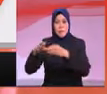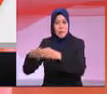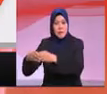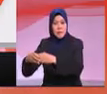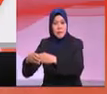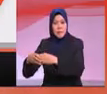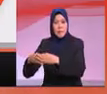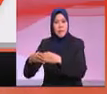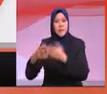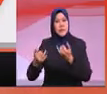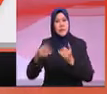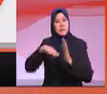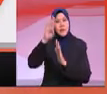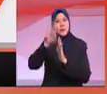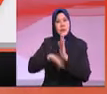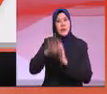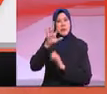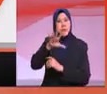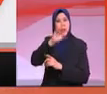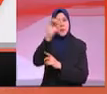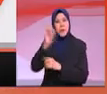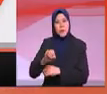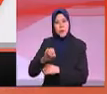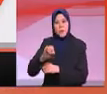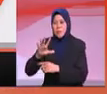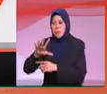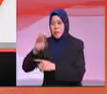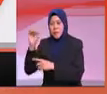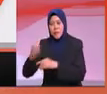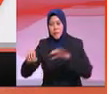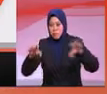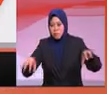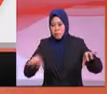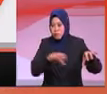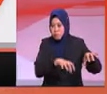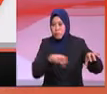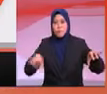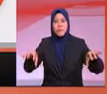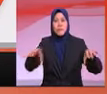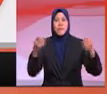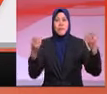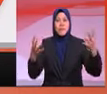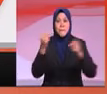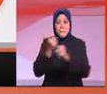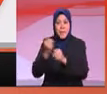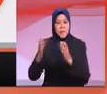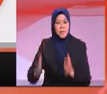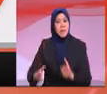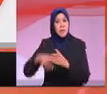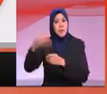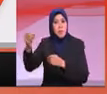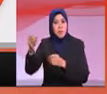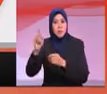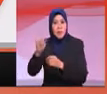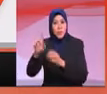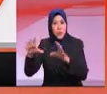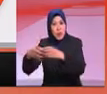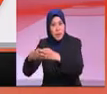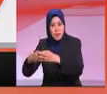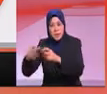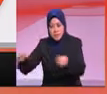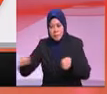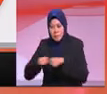sporadik dan kluster lebih kurang 50%. Tapi kalau kita lihat pada kluster, pekerja-pekerja asing adalah satu kluster di